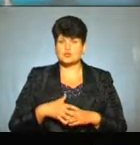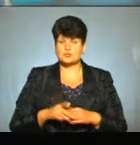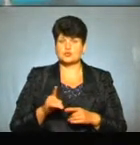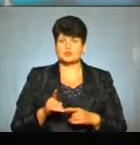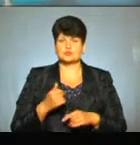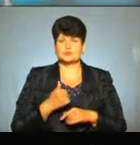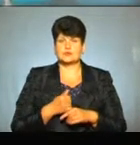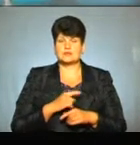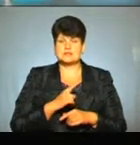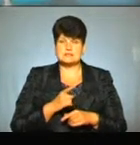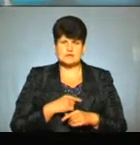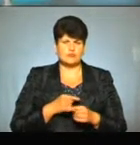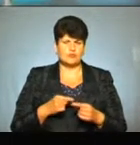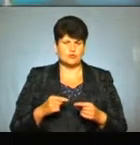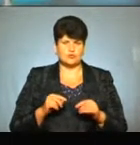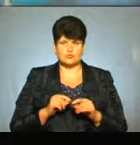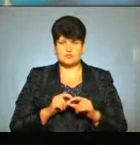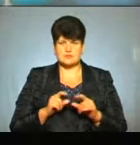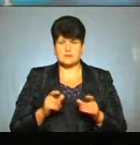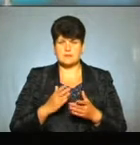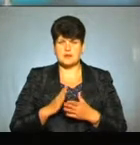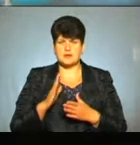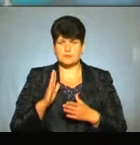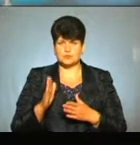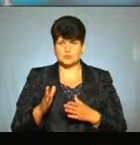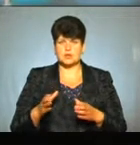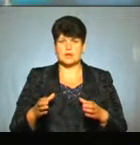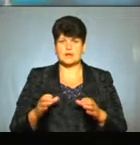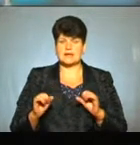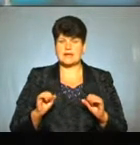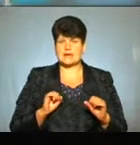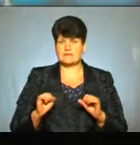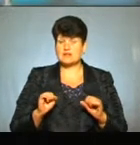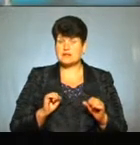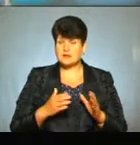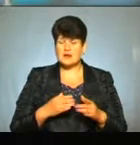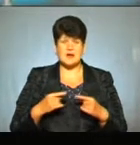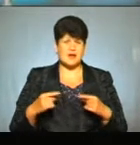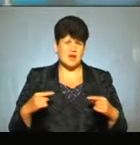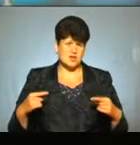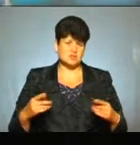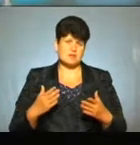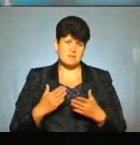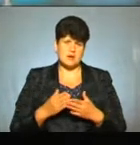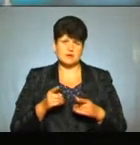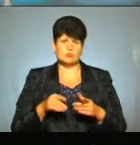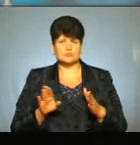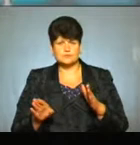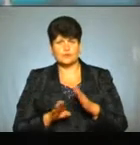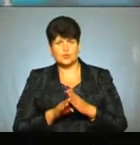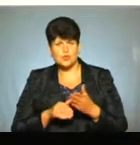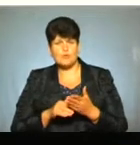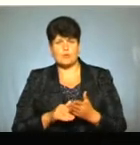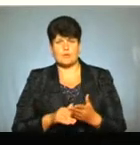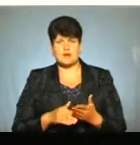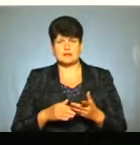що рушійною силою в будь-якому закладі має бути саме керівник. А усі решта мали би йому допомагати,